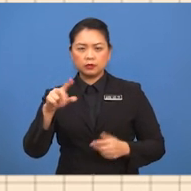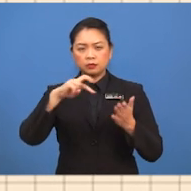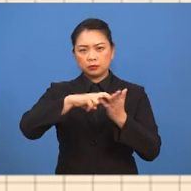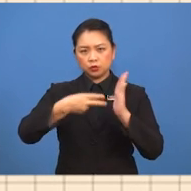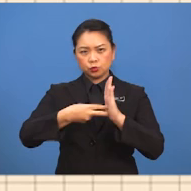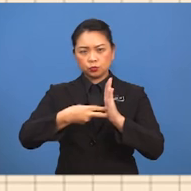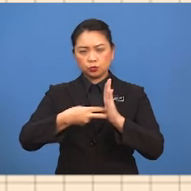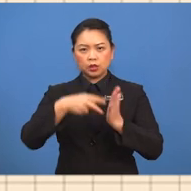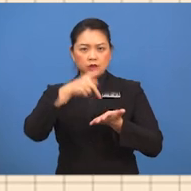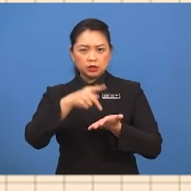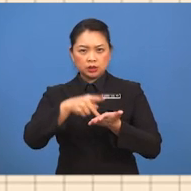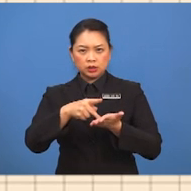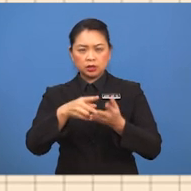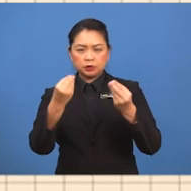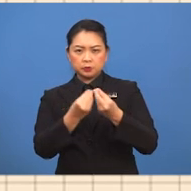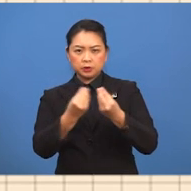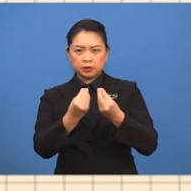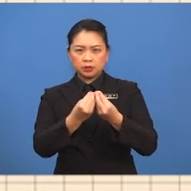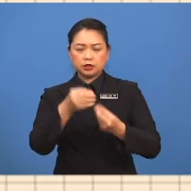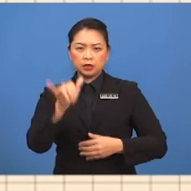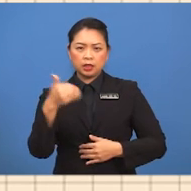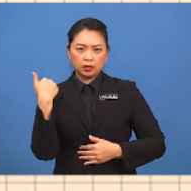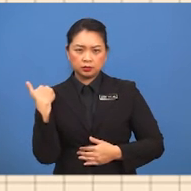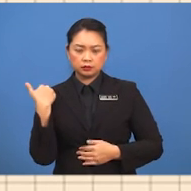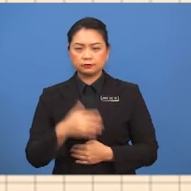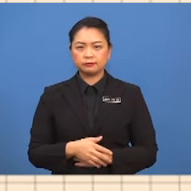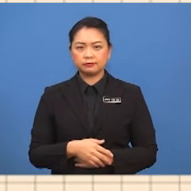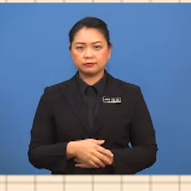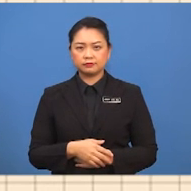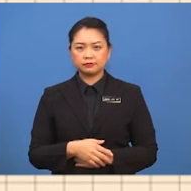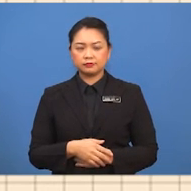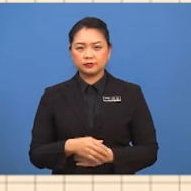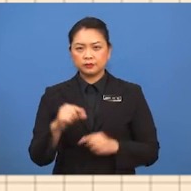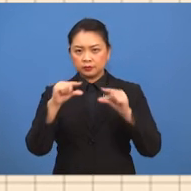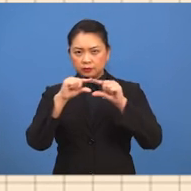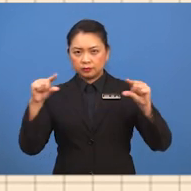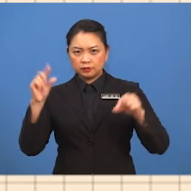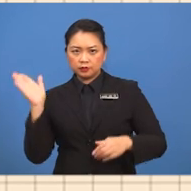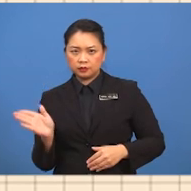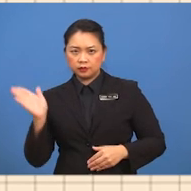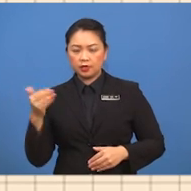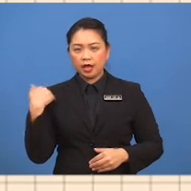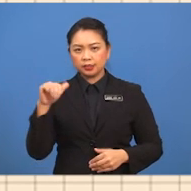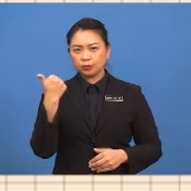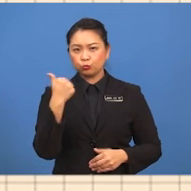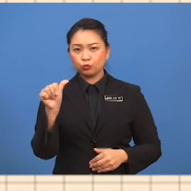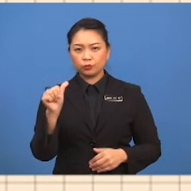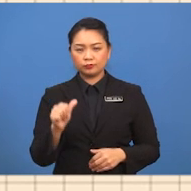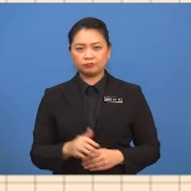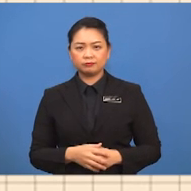Maksudnya, kira bilangan data yang ada. Di sini ada 10 bilangan data.